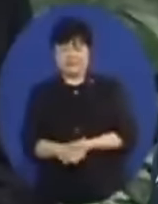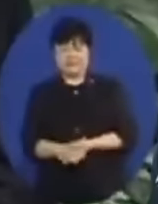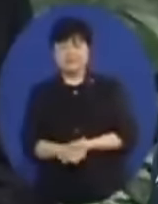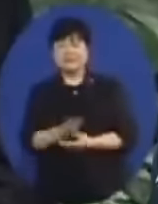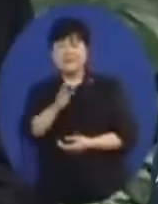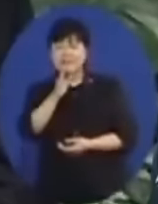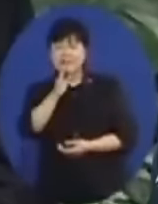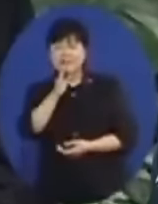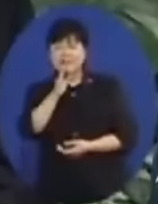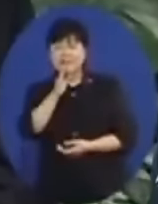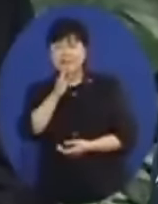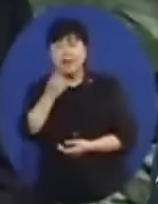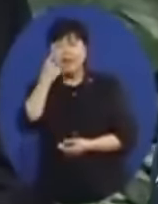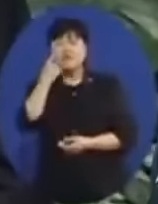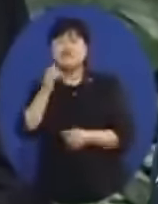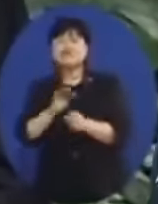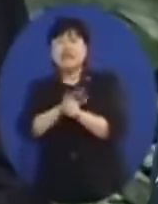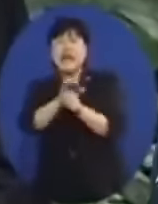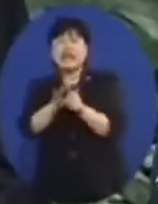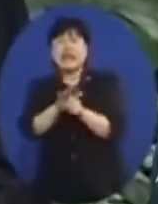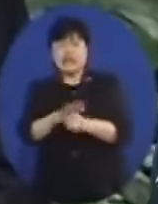살아가보면 다 불쌍합니다.